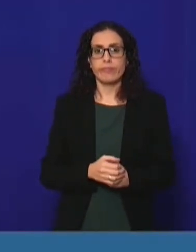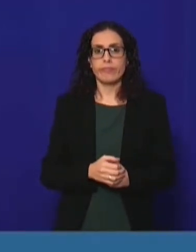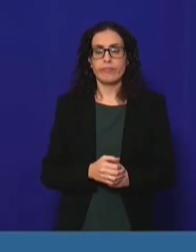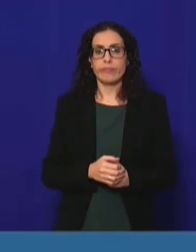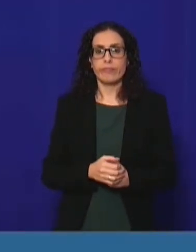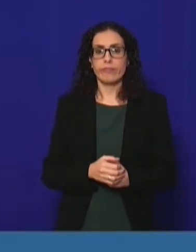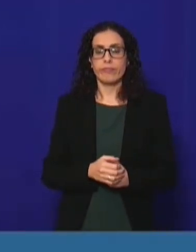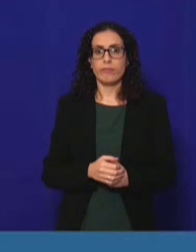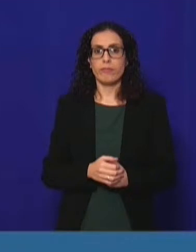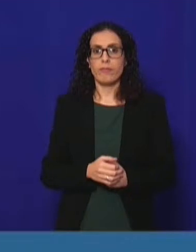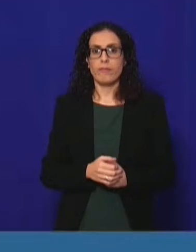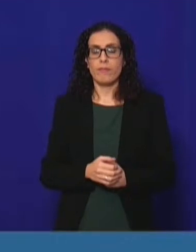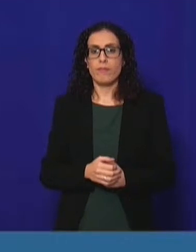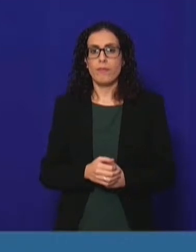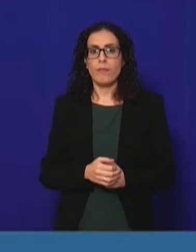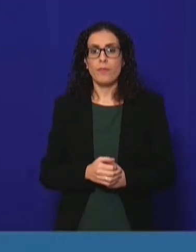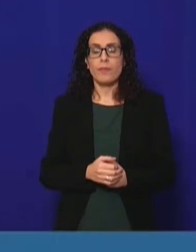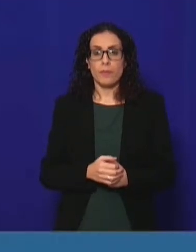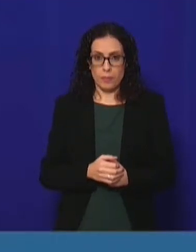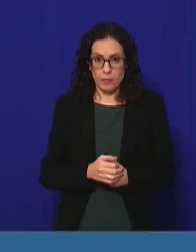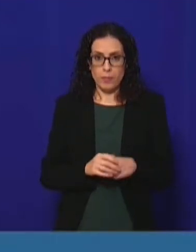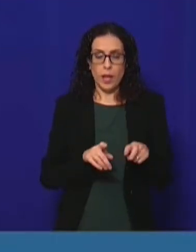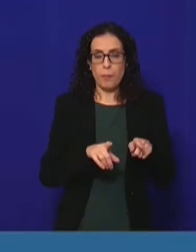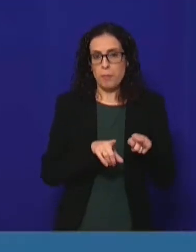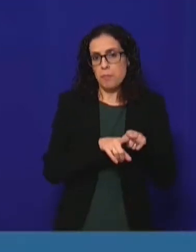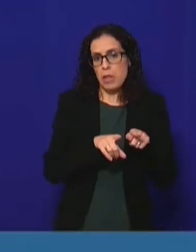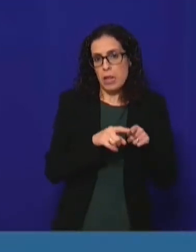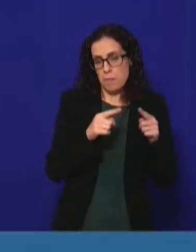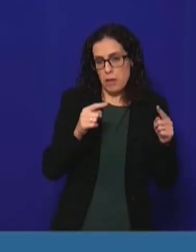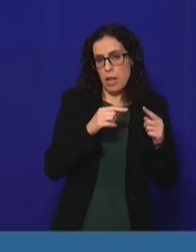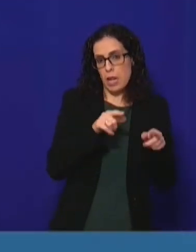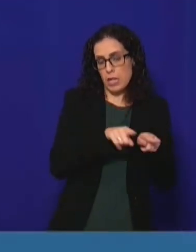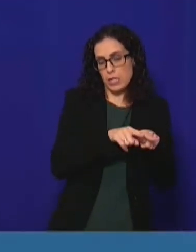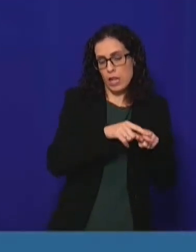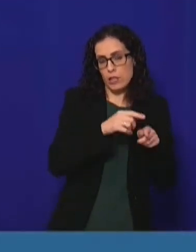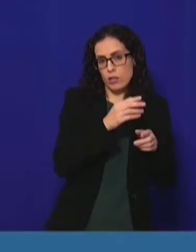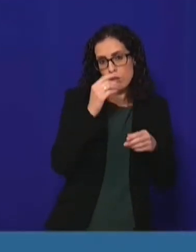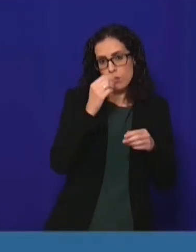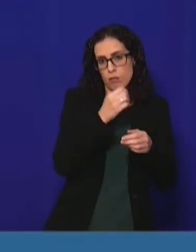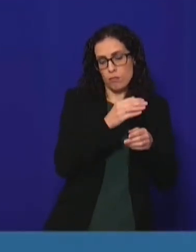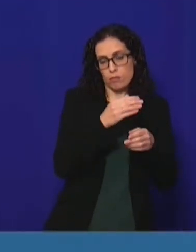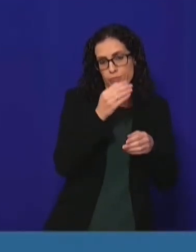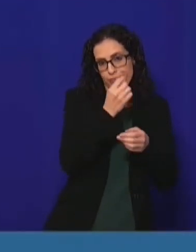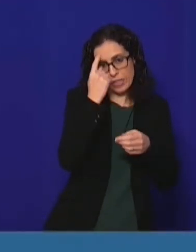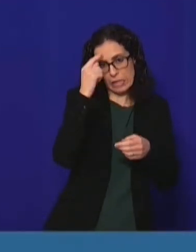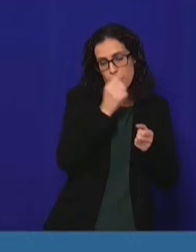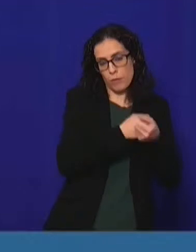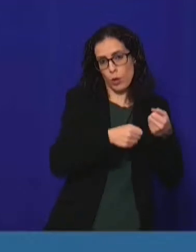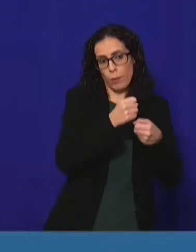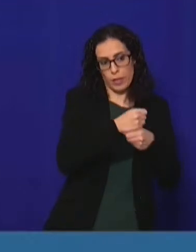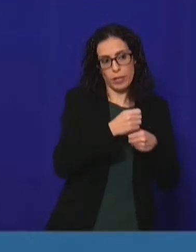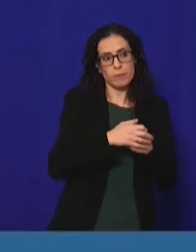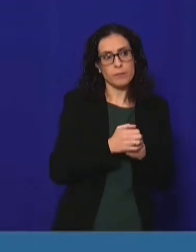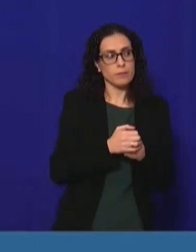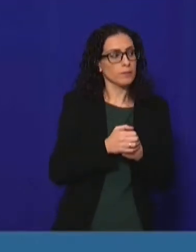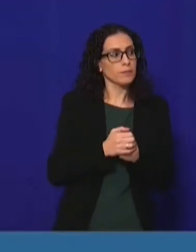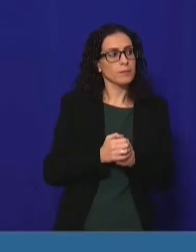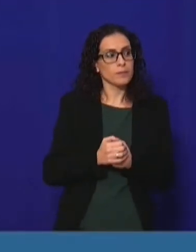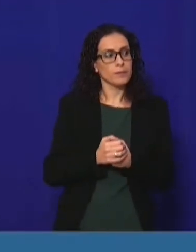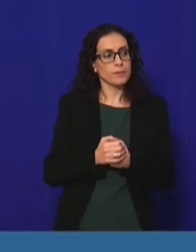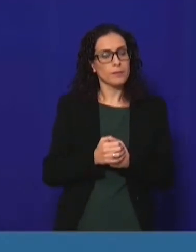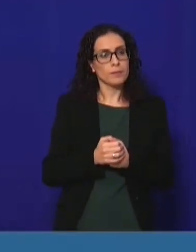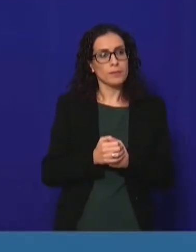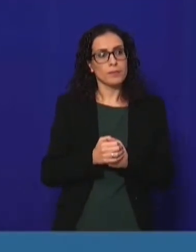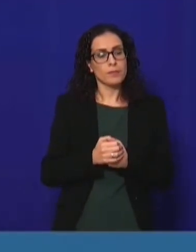wkoll it-tieni doża mill-istess vaccine li jkun ħa l-ewwel doża. U dan huwa kollu fil-pjan li qed ikollna.